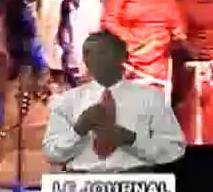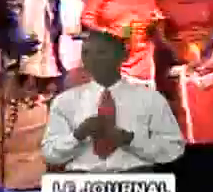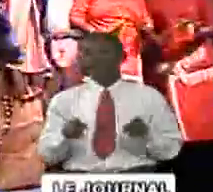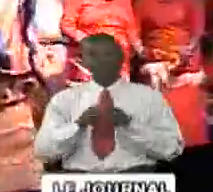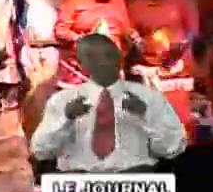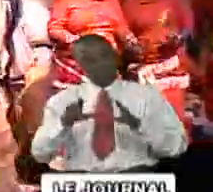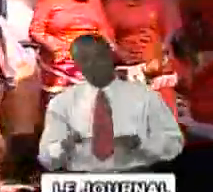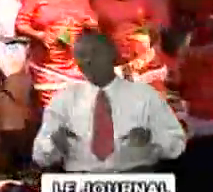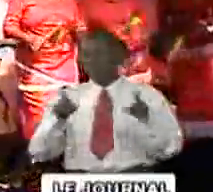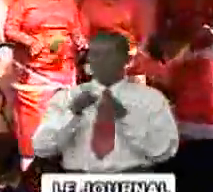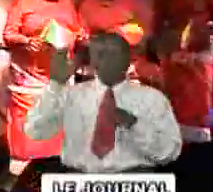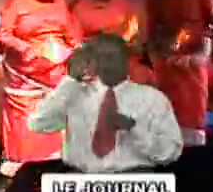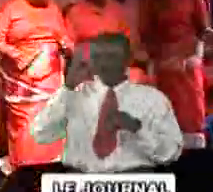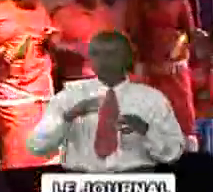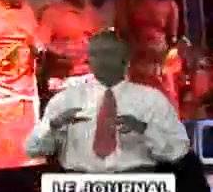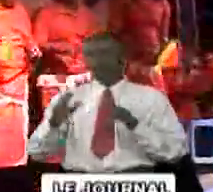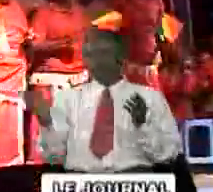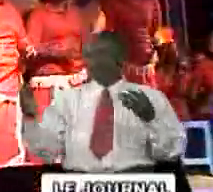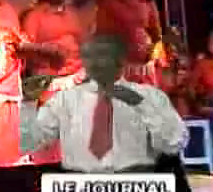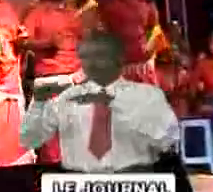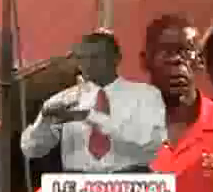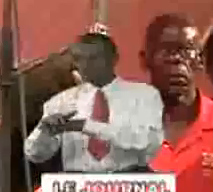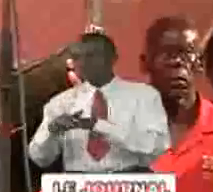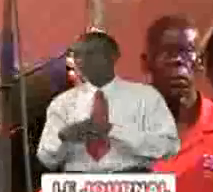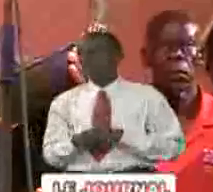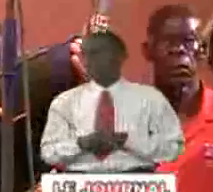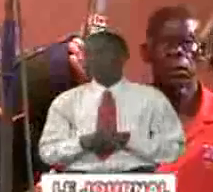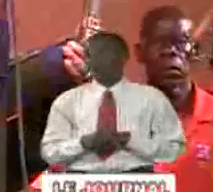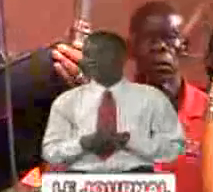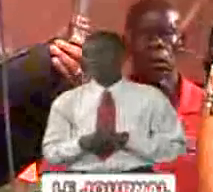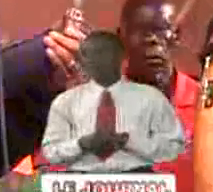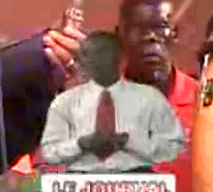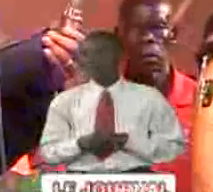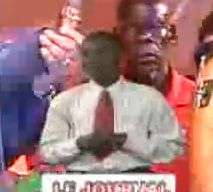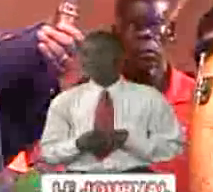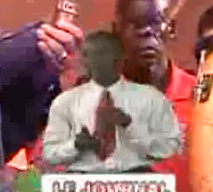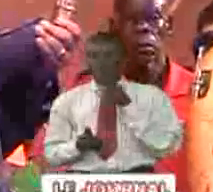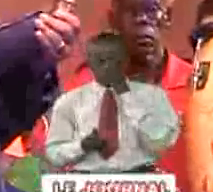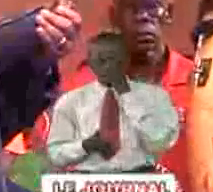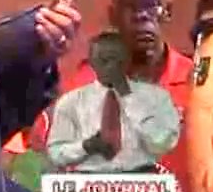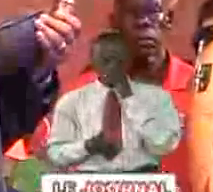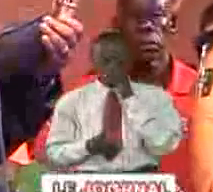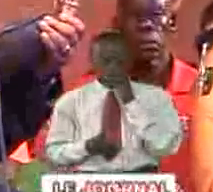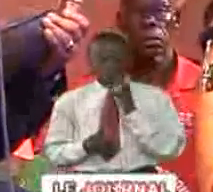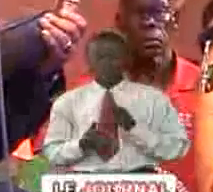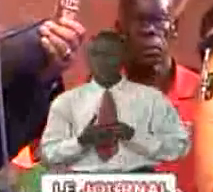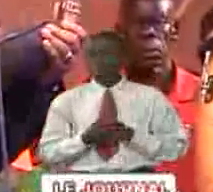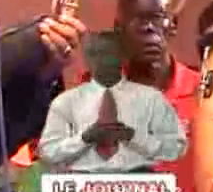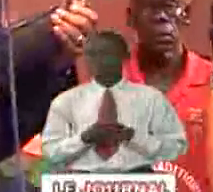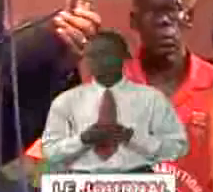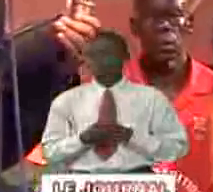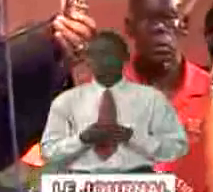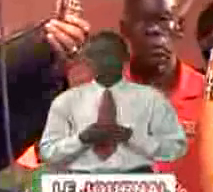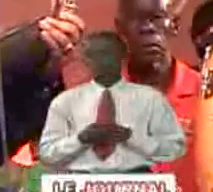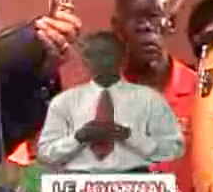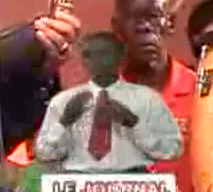le lancement de cette 9e édition du FESPAM, format national. Je souhaite bon vent à à la 9e édition du